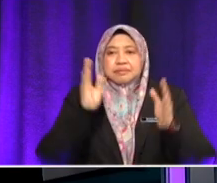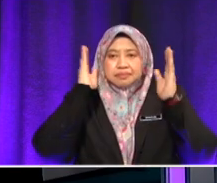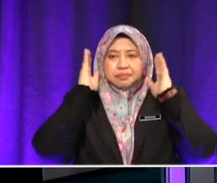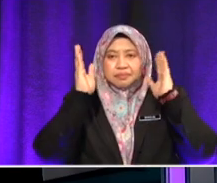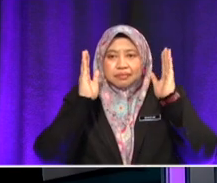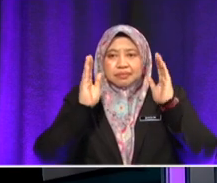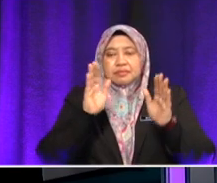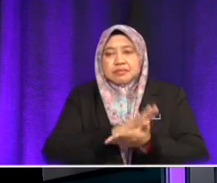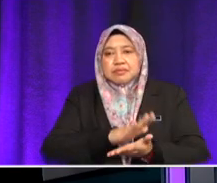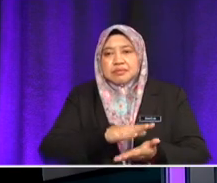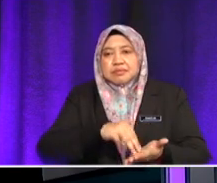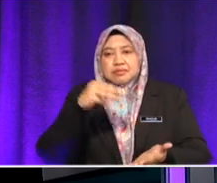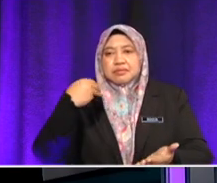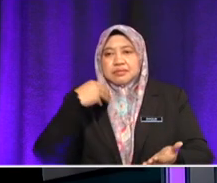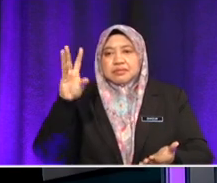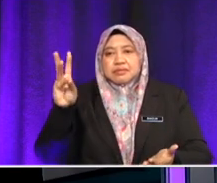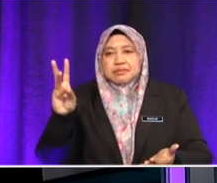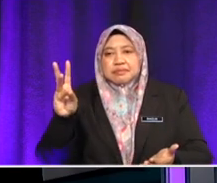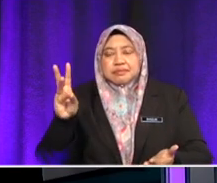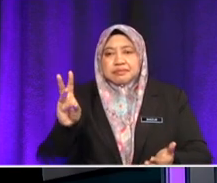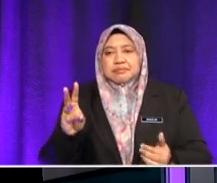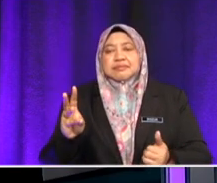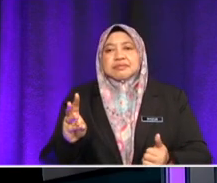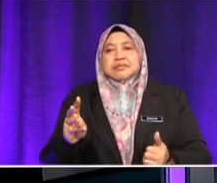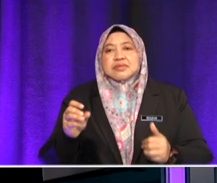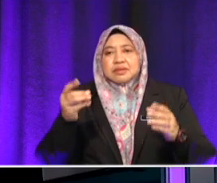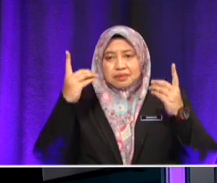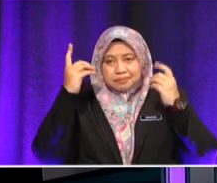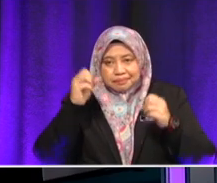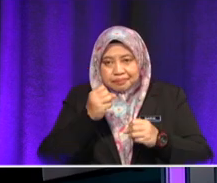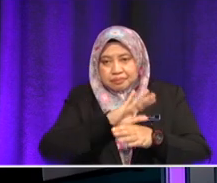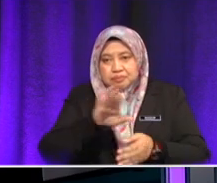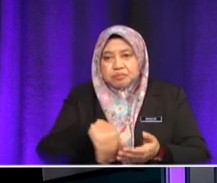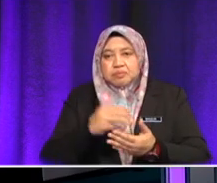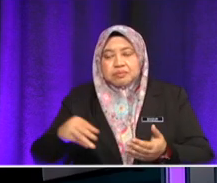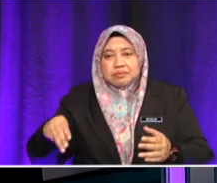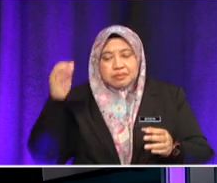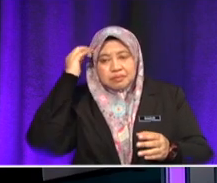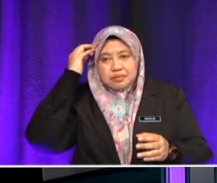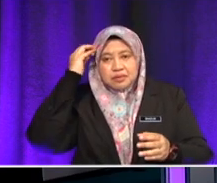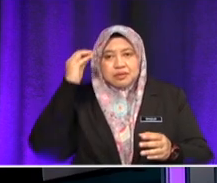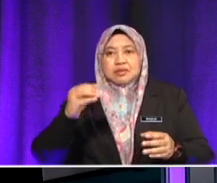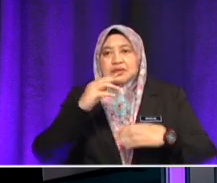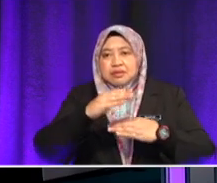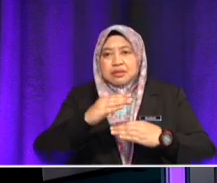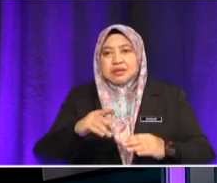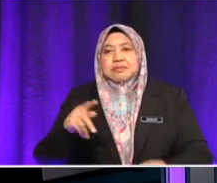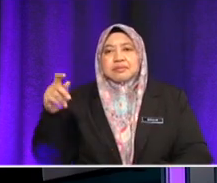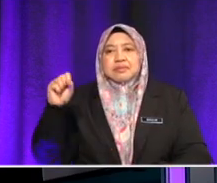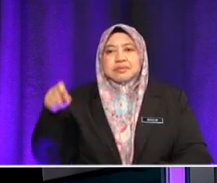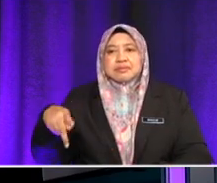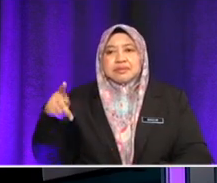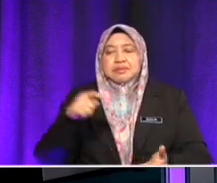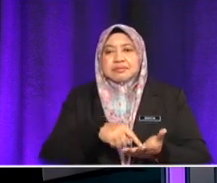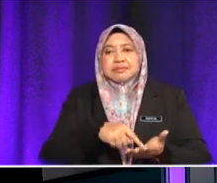6 tahap penguasaan dan kita perlu sedia maklum bahwa tahap penguasaan ini ataupun standard prestasi ini